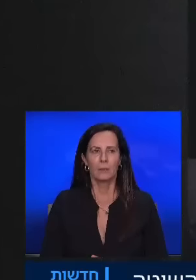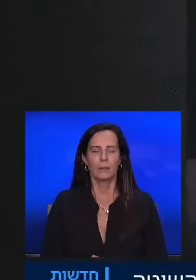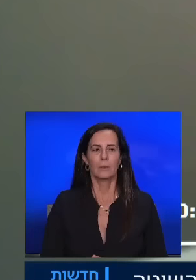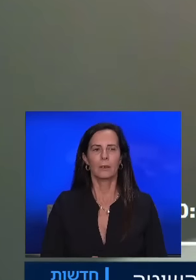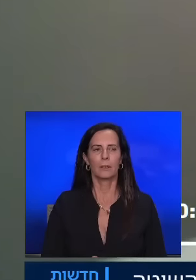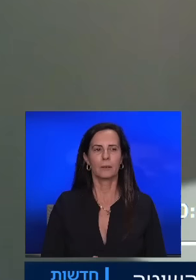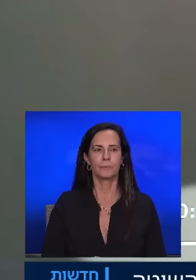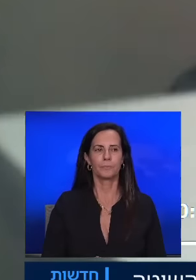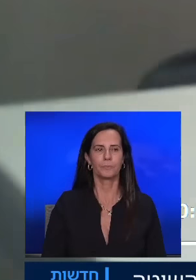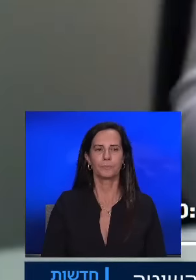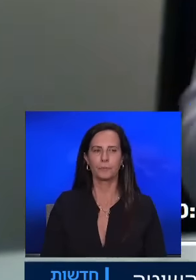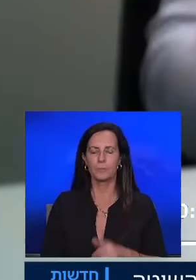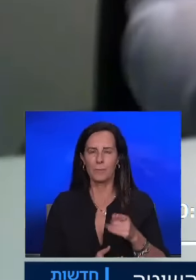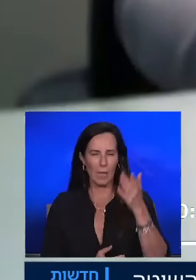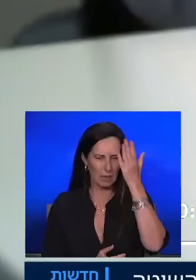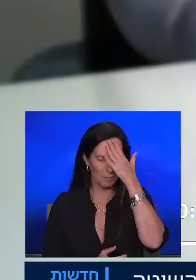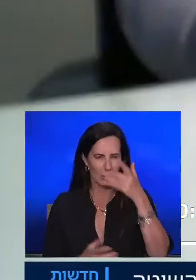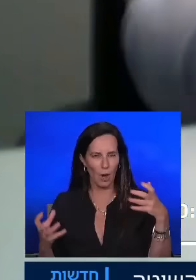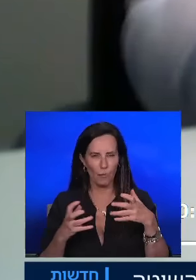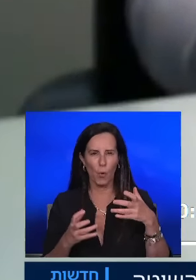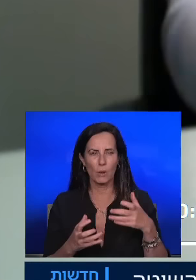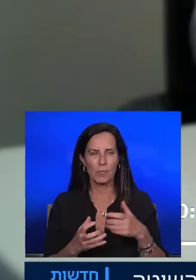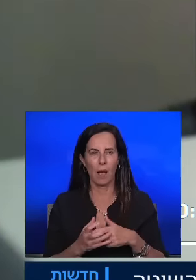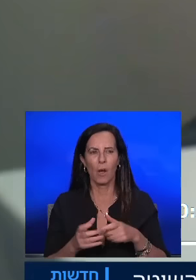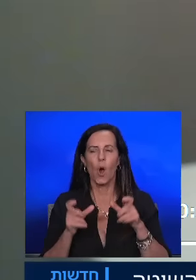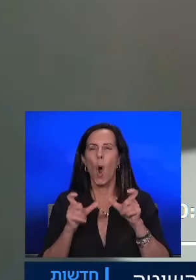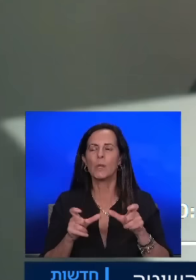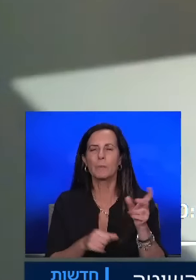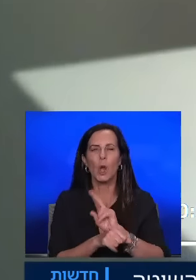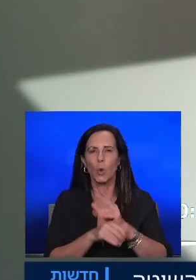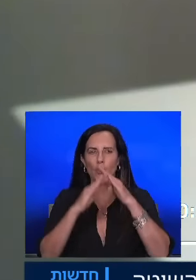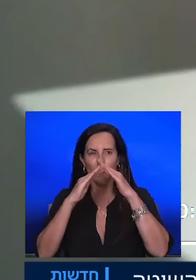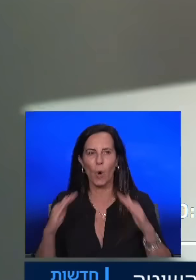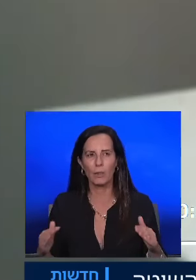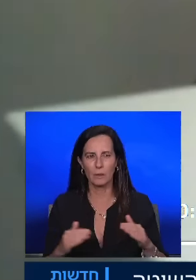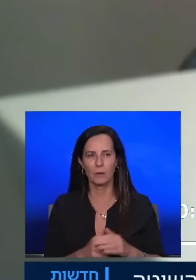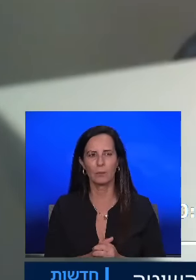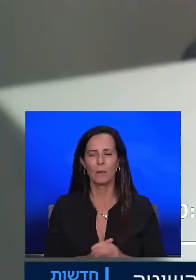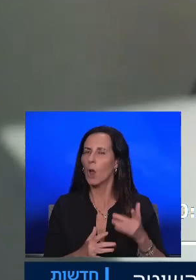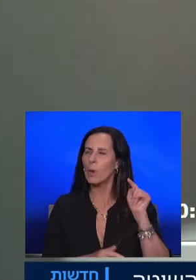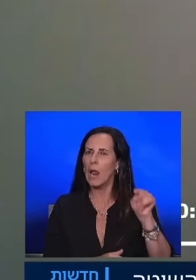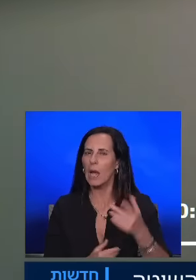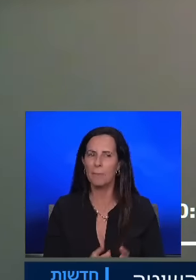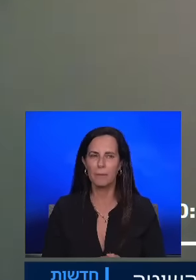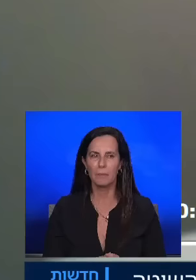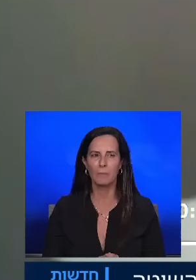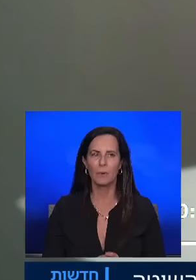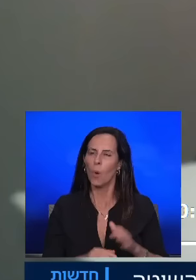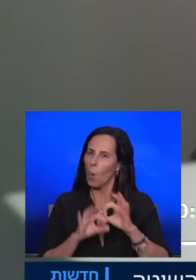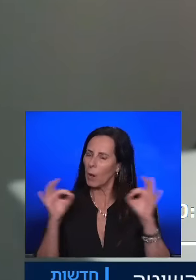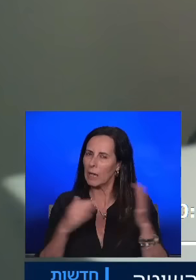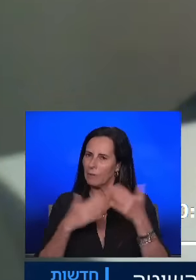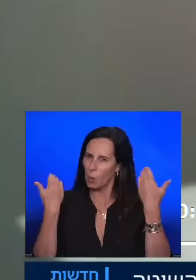אתה מכיר את הקבוצה של העוצרים, את הנחלות של הפירמידות? סגב אפריאץ. איך הוא הגיע לכם? הוא התחיל לבדוק